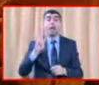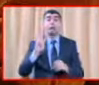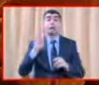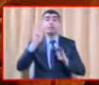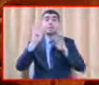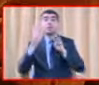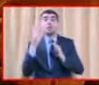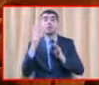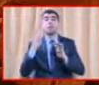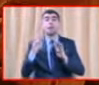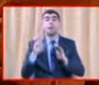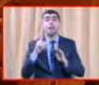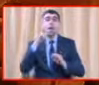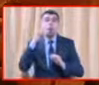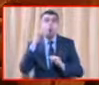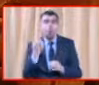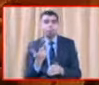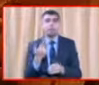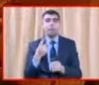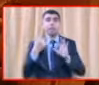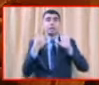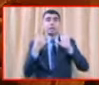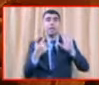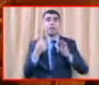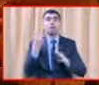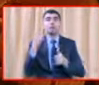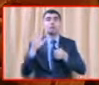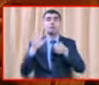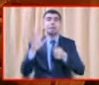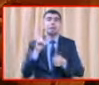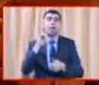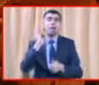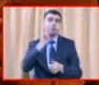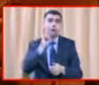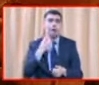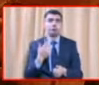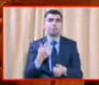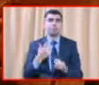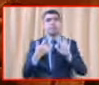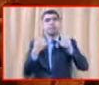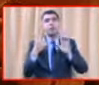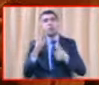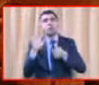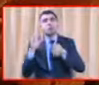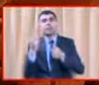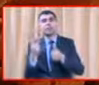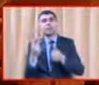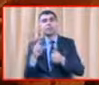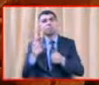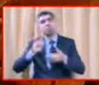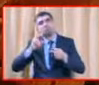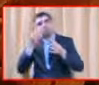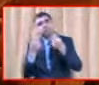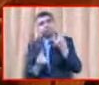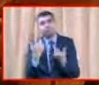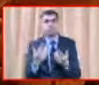14278 ديال الذكور و7916 ديال الاناث، وكاين 723 غير مصرح. هذه الطلبات